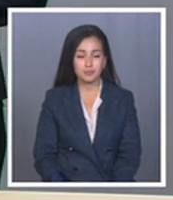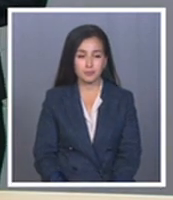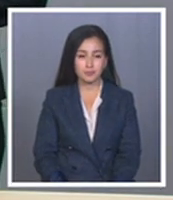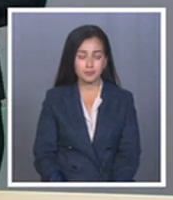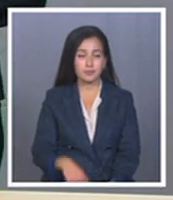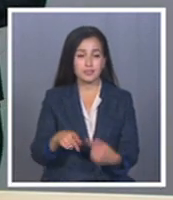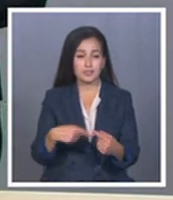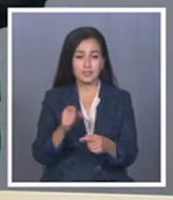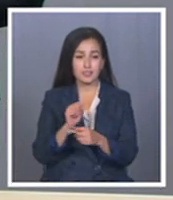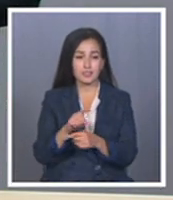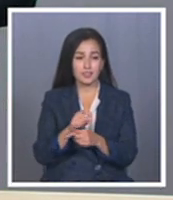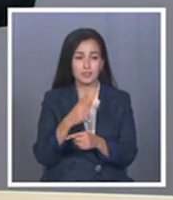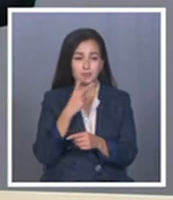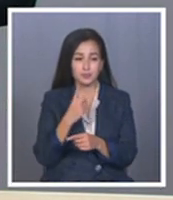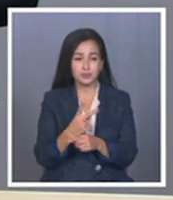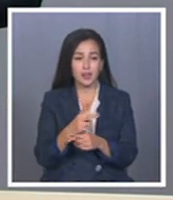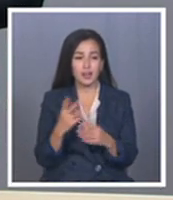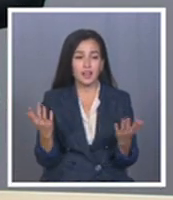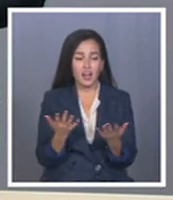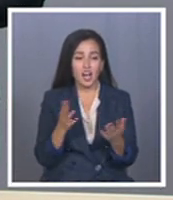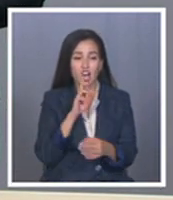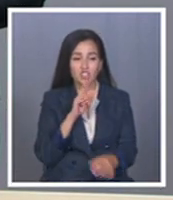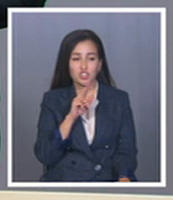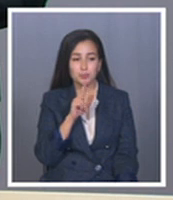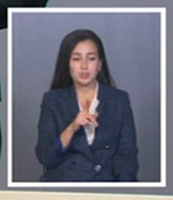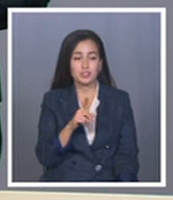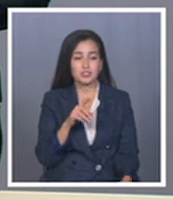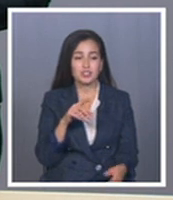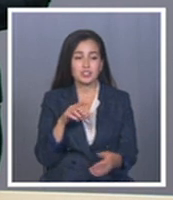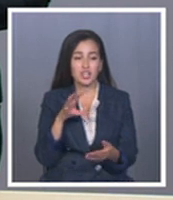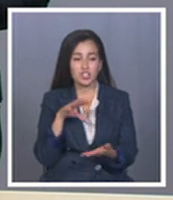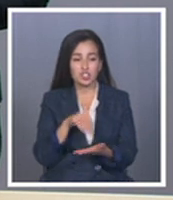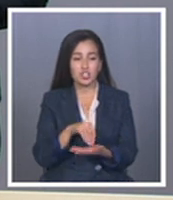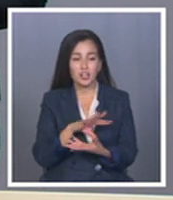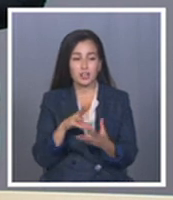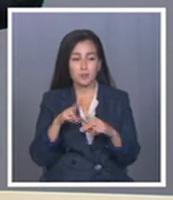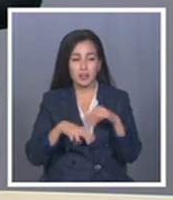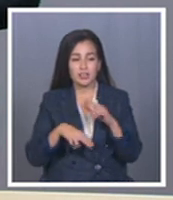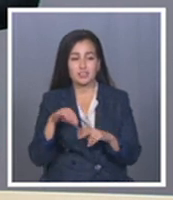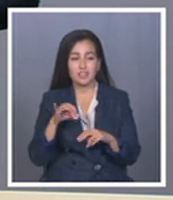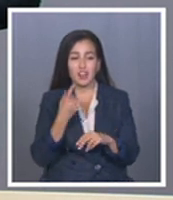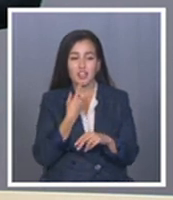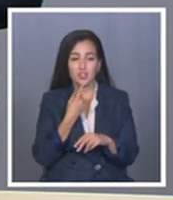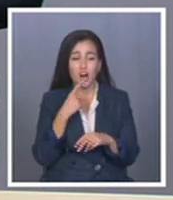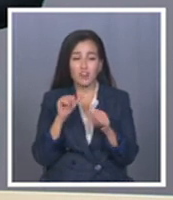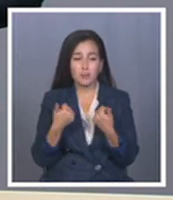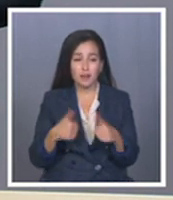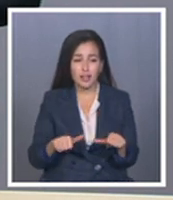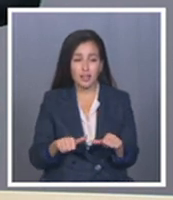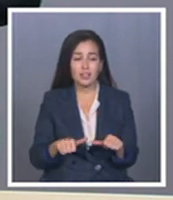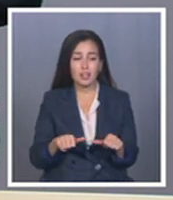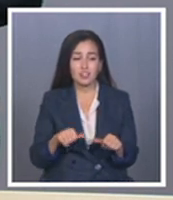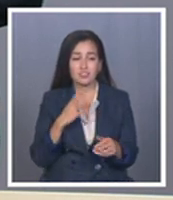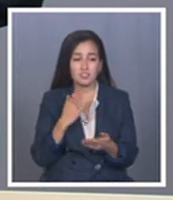Переходим к следующему заданию. Какие ошибки в содержании, построении и языковом оформлении допущены